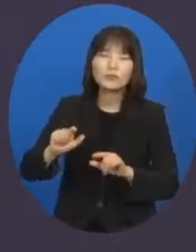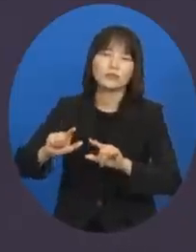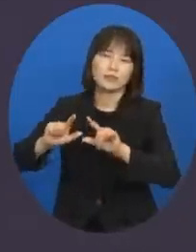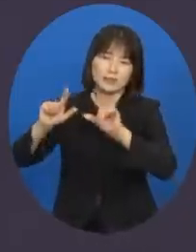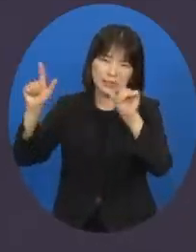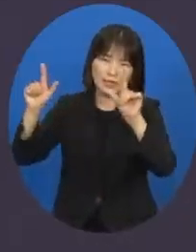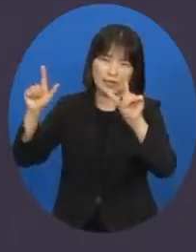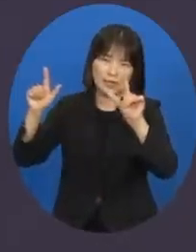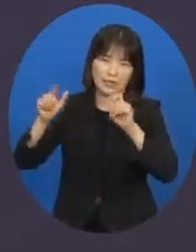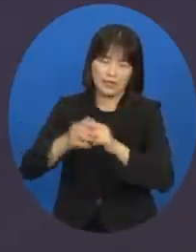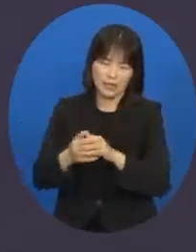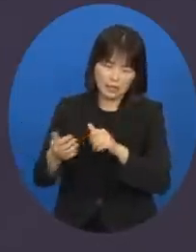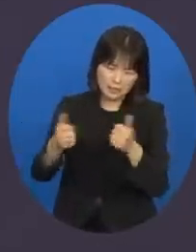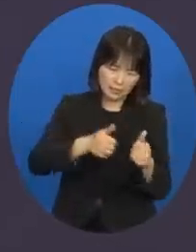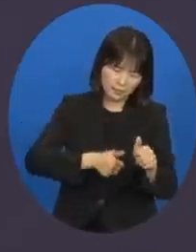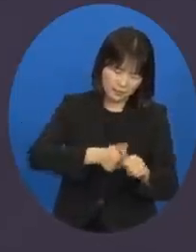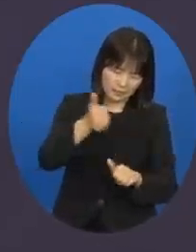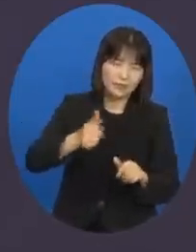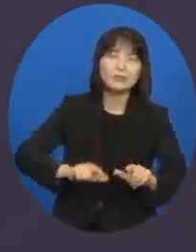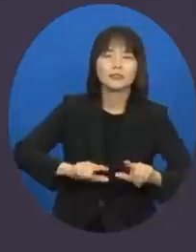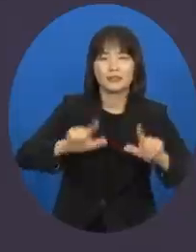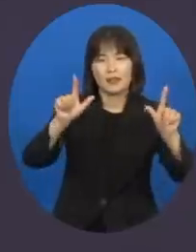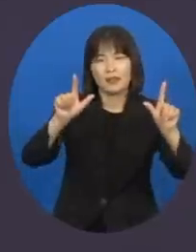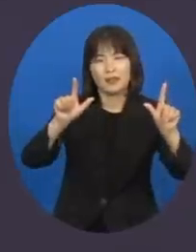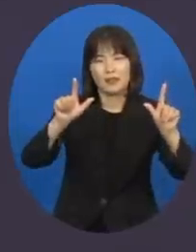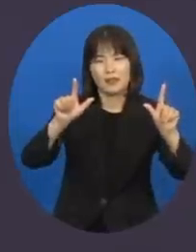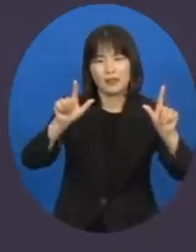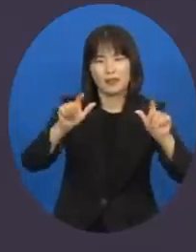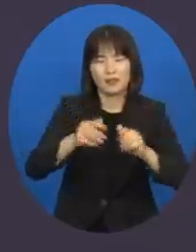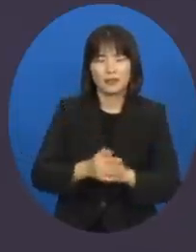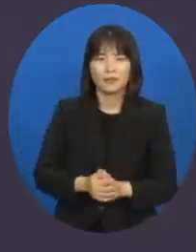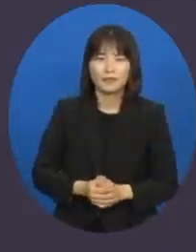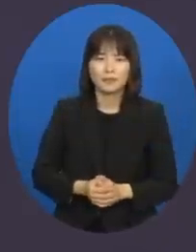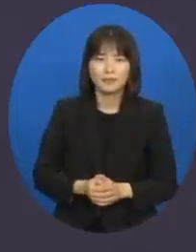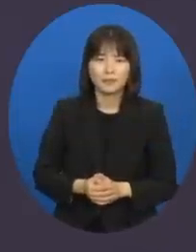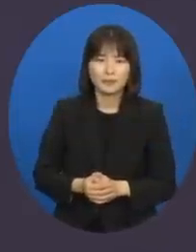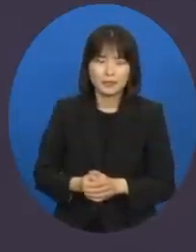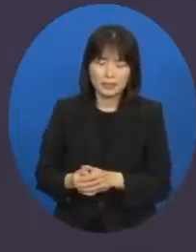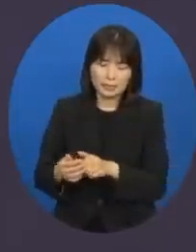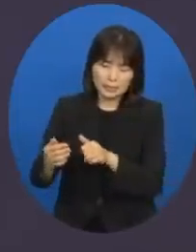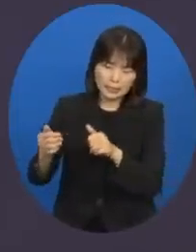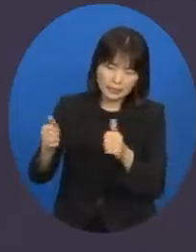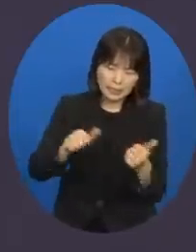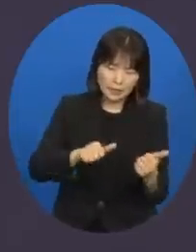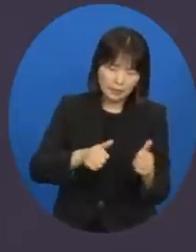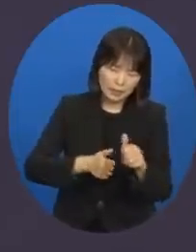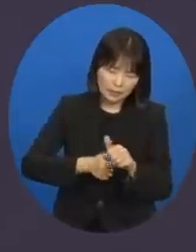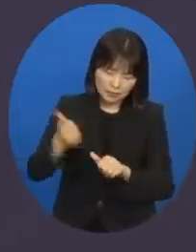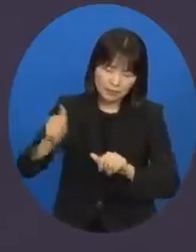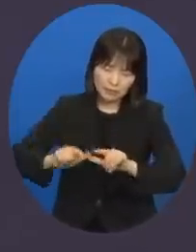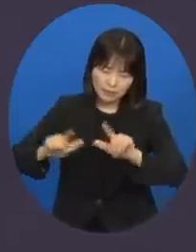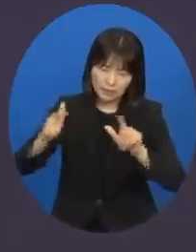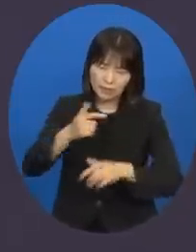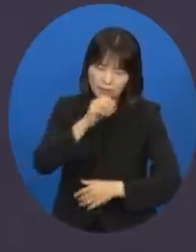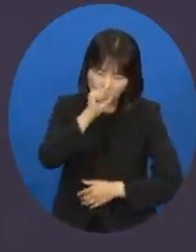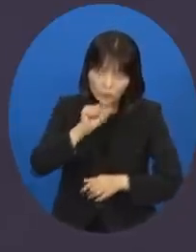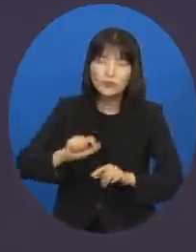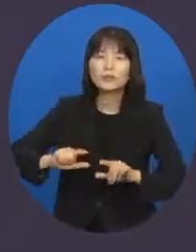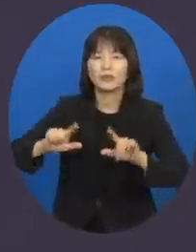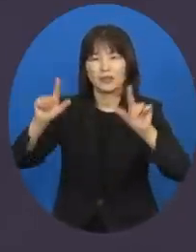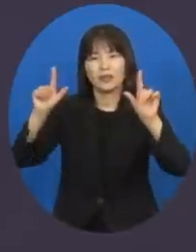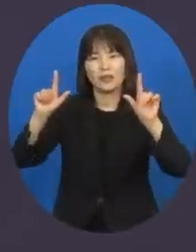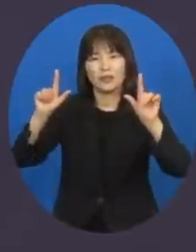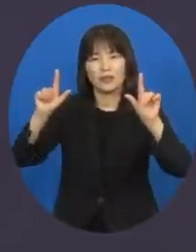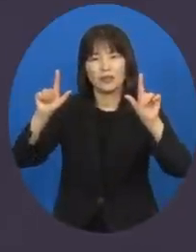아, 사망을 이기신 날, 사망을 패배시킨 날, 사망을 사망시키신 날, 너무 좋은 날이라고